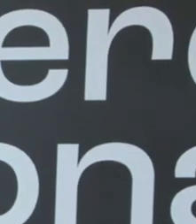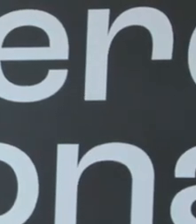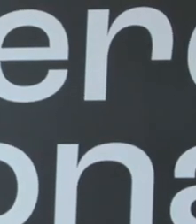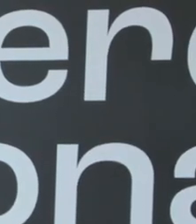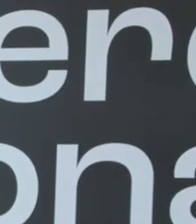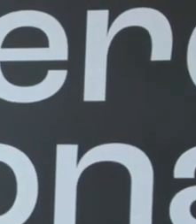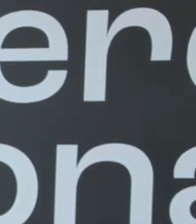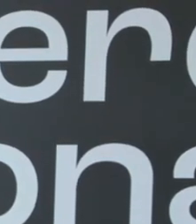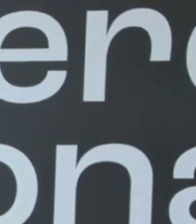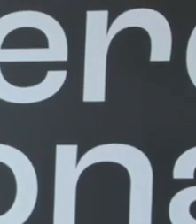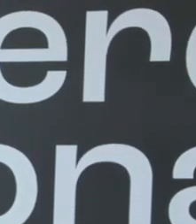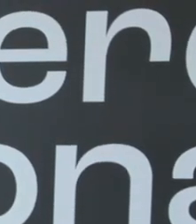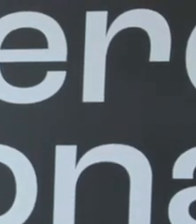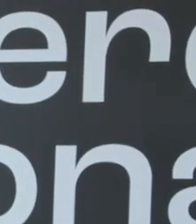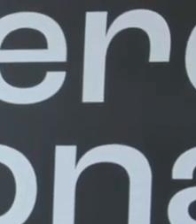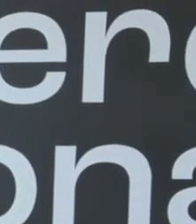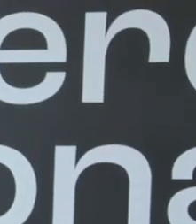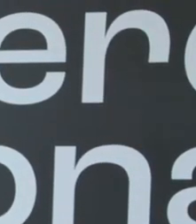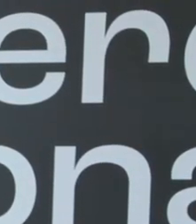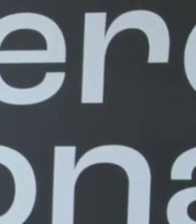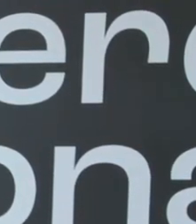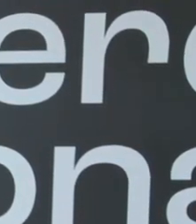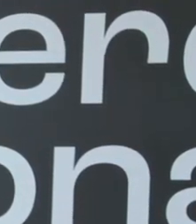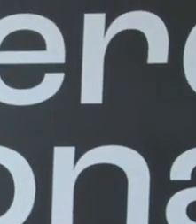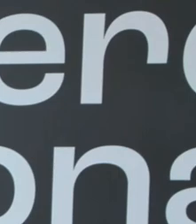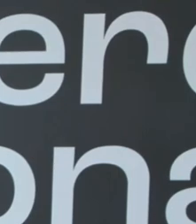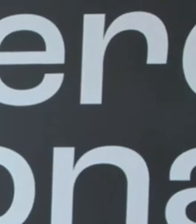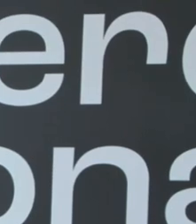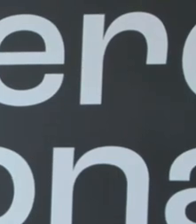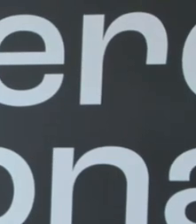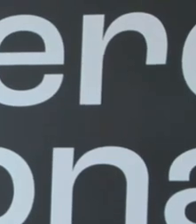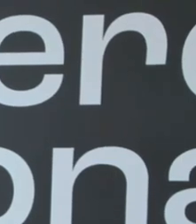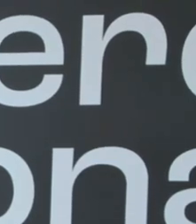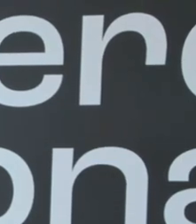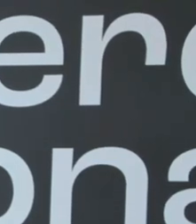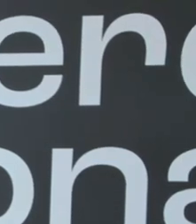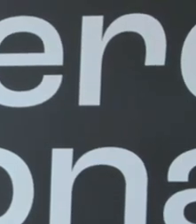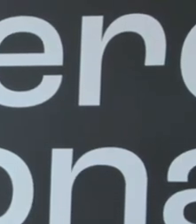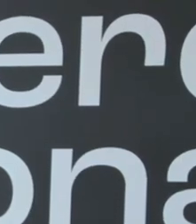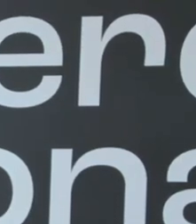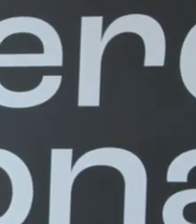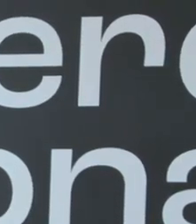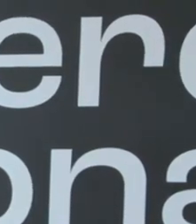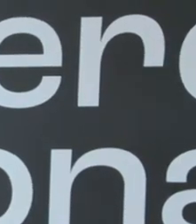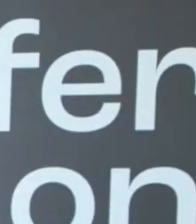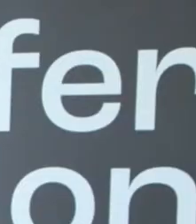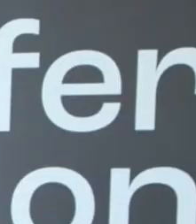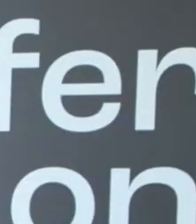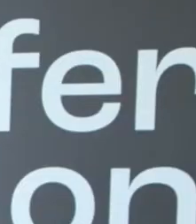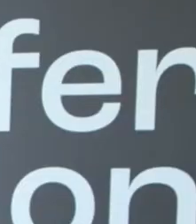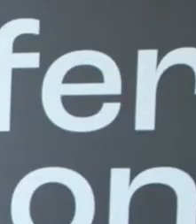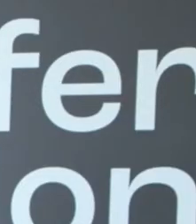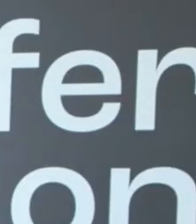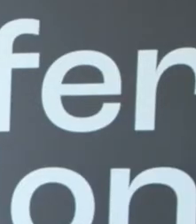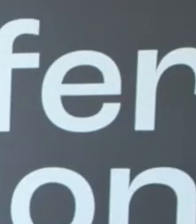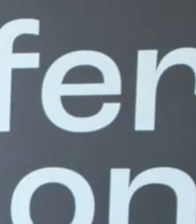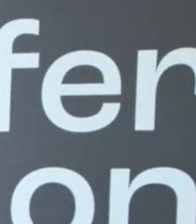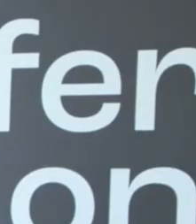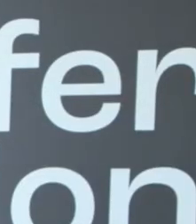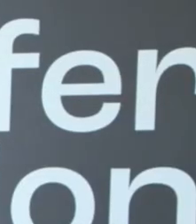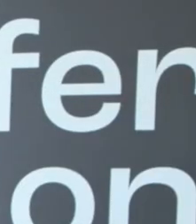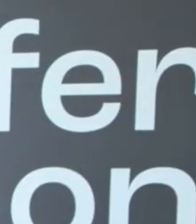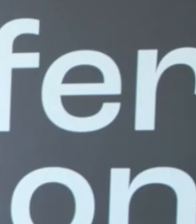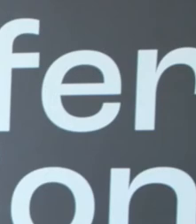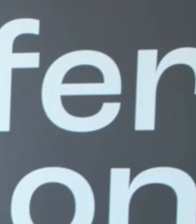és una causa justa i no dubtar sobre això i al mateix temps projectar aquesta justícia que els altres també coneguen la justícia de la nostra causa. Bueno, jo espero que es